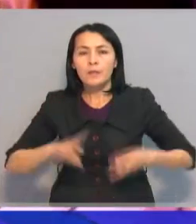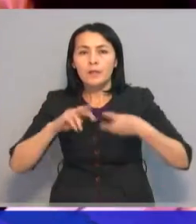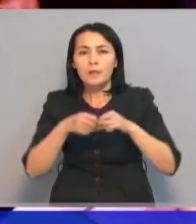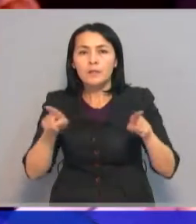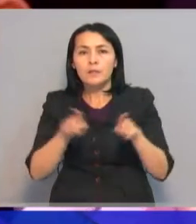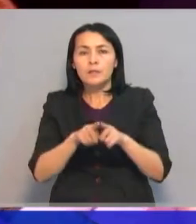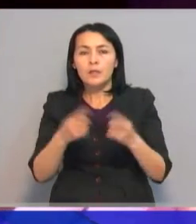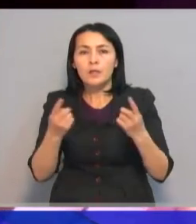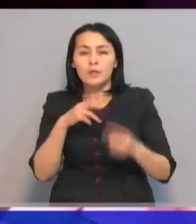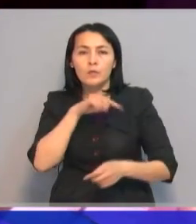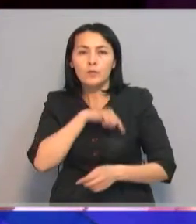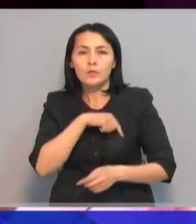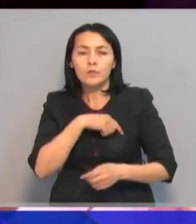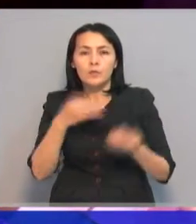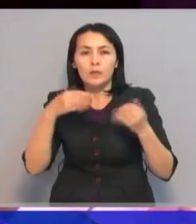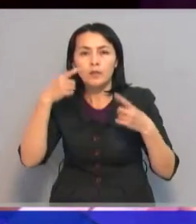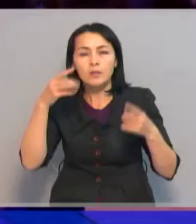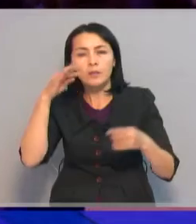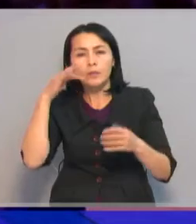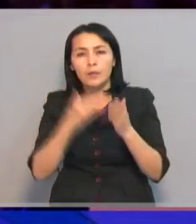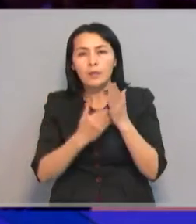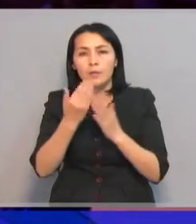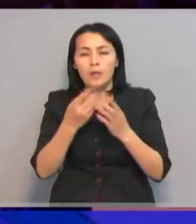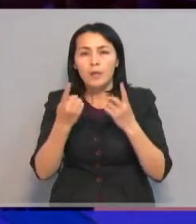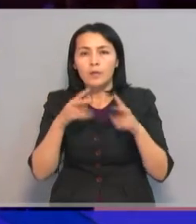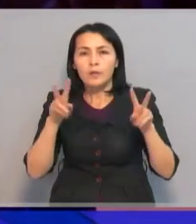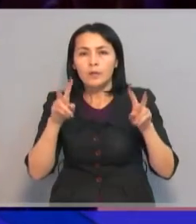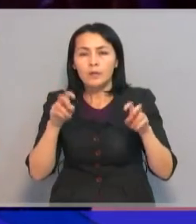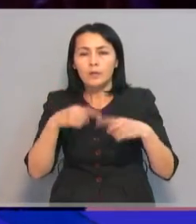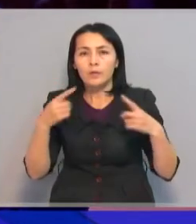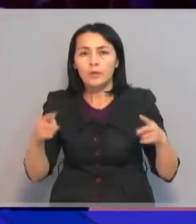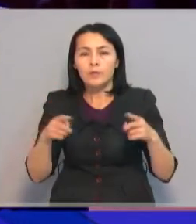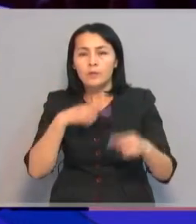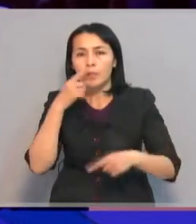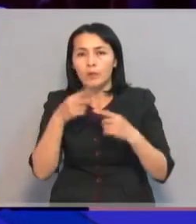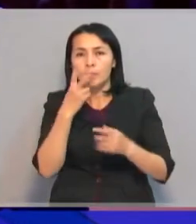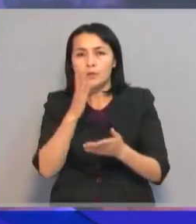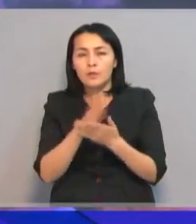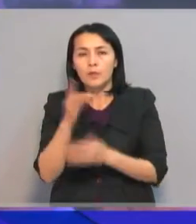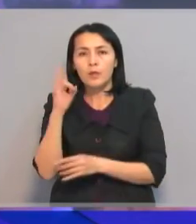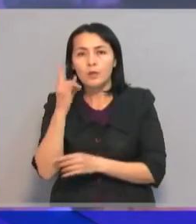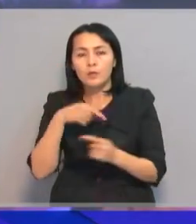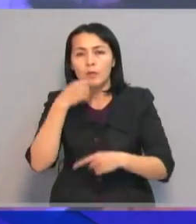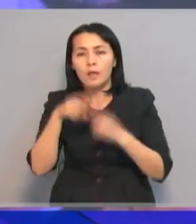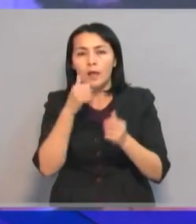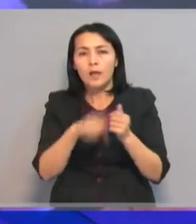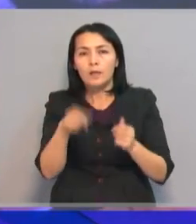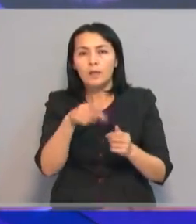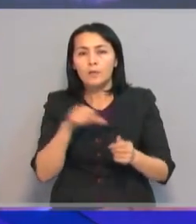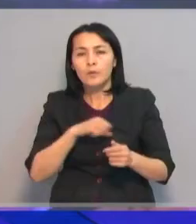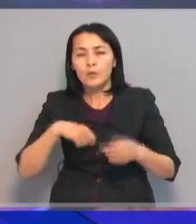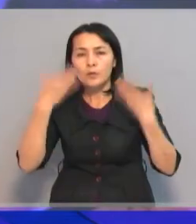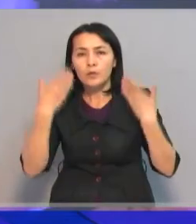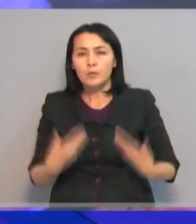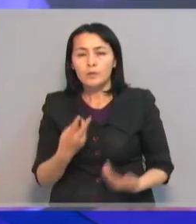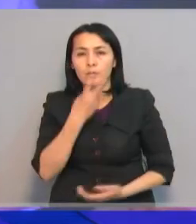қатар рух, жан және мораль сияқты биік құндылық тақырыптары өзара біте қайнасқан. Қуыршақ арқылы әр адам өз кескінін